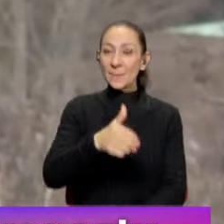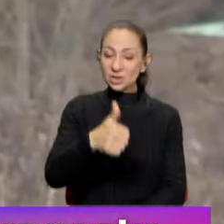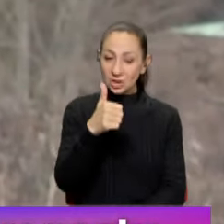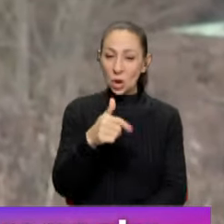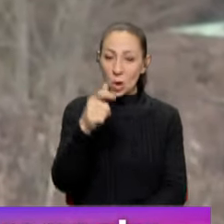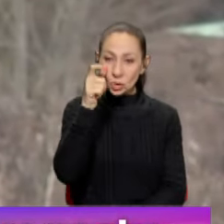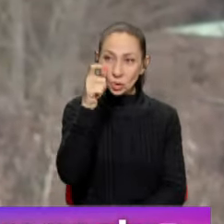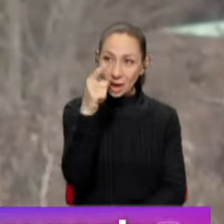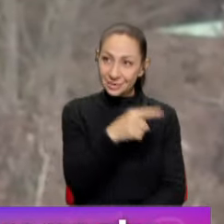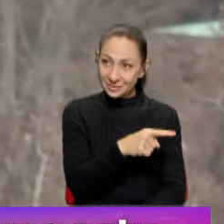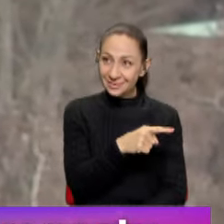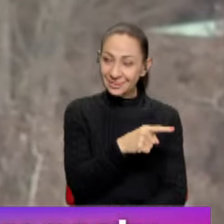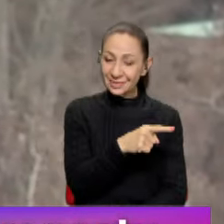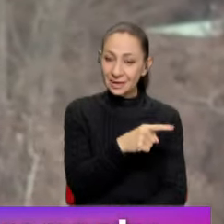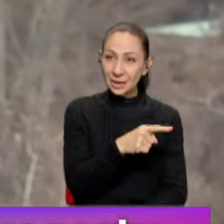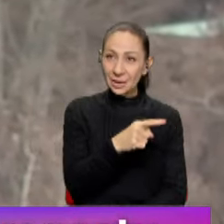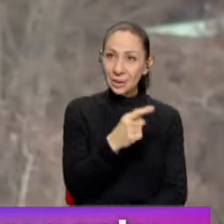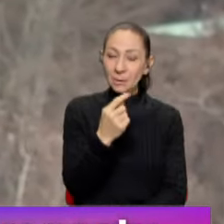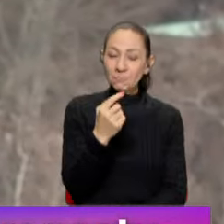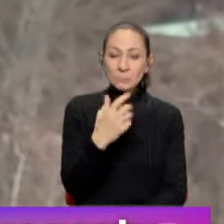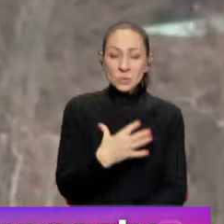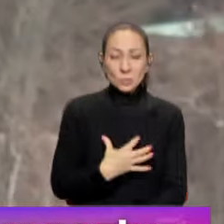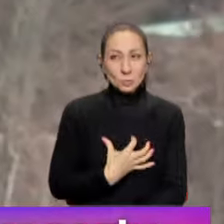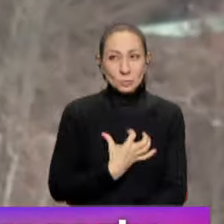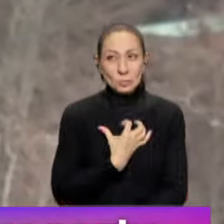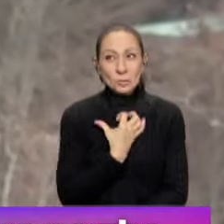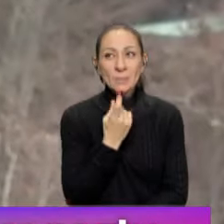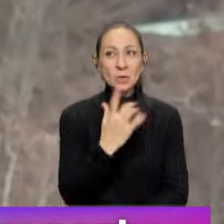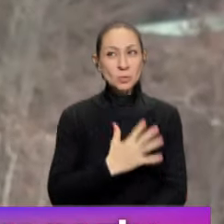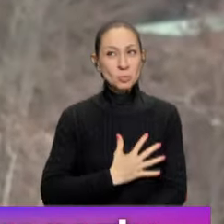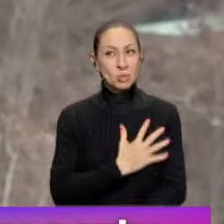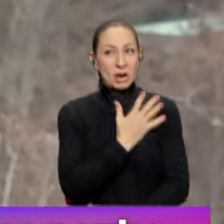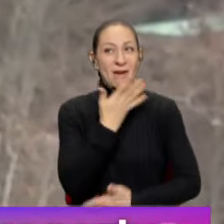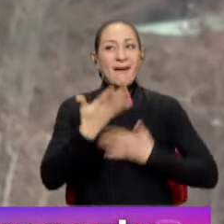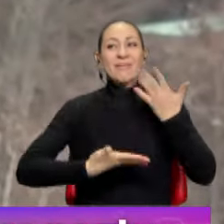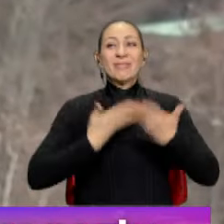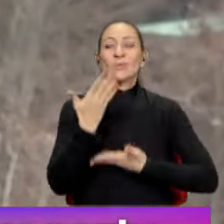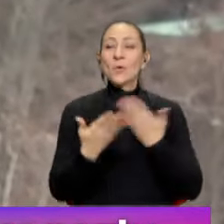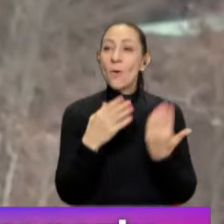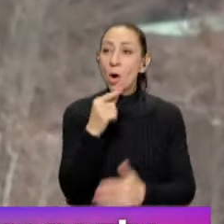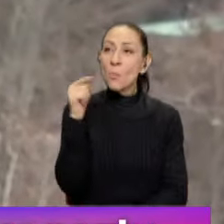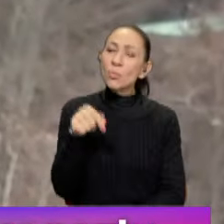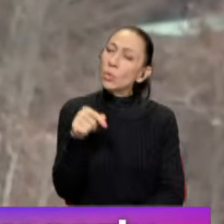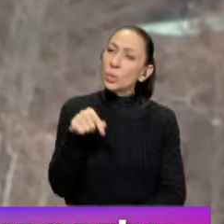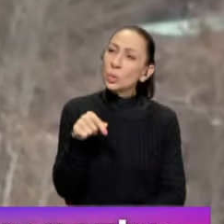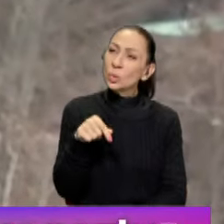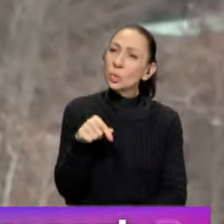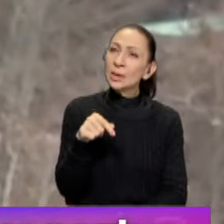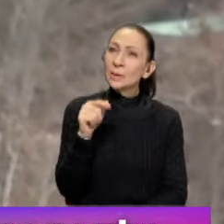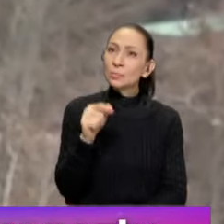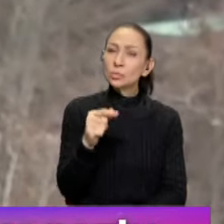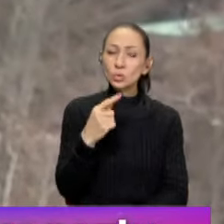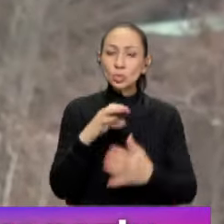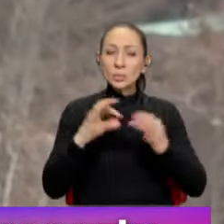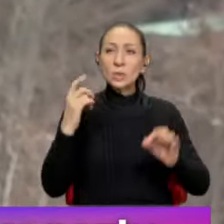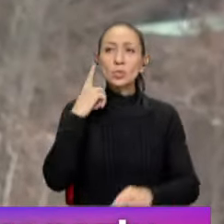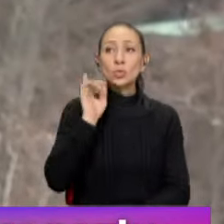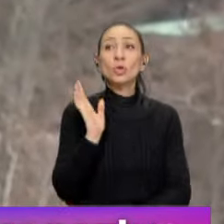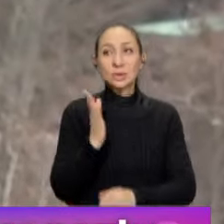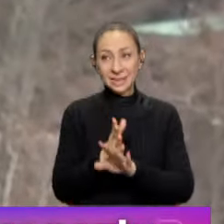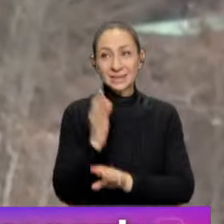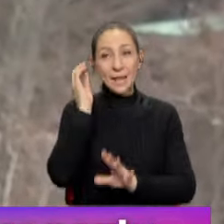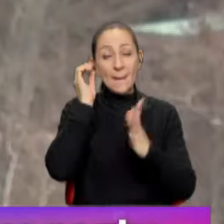Özgür Özel de gözleri dolarak bir yandan da gururlanarak anlatıyor. Bugün biz bu sözleri duymuyoruz